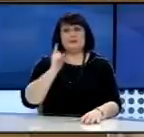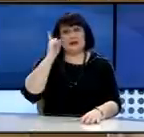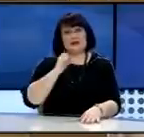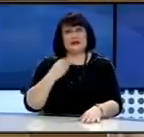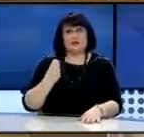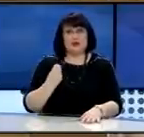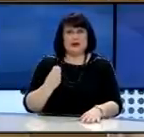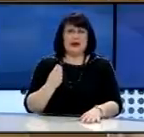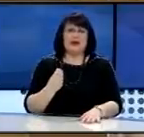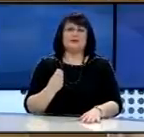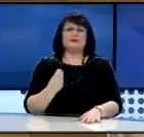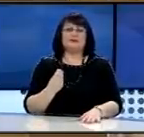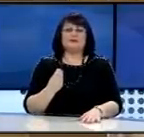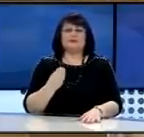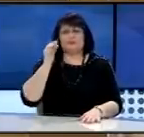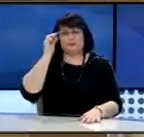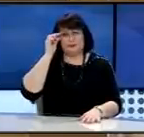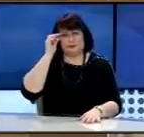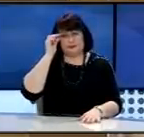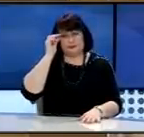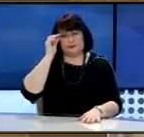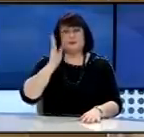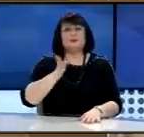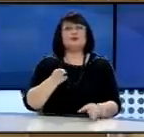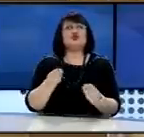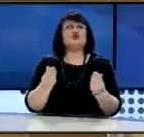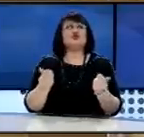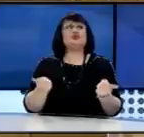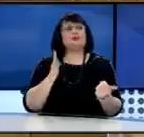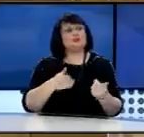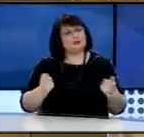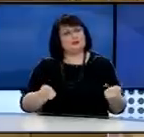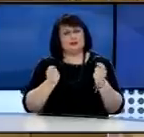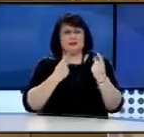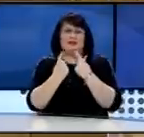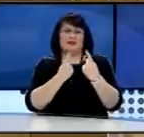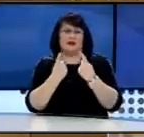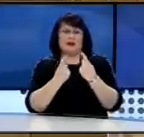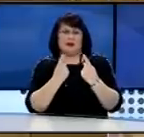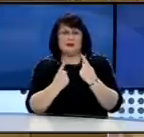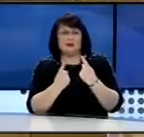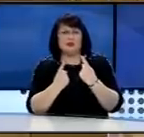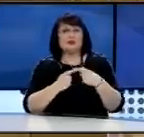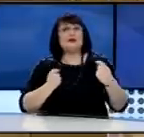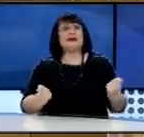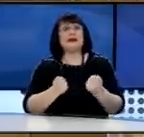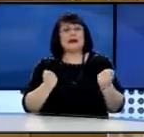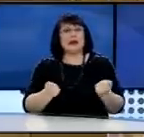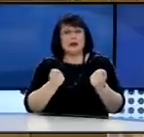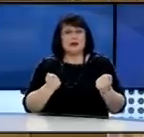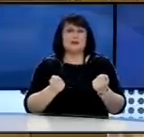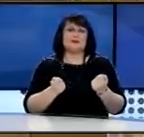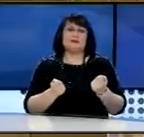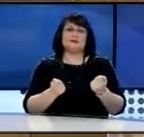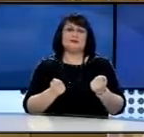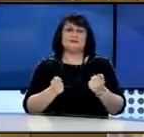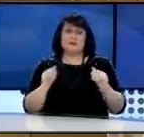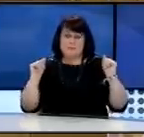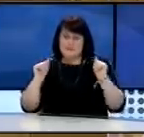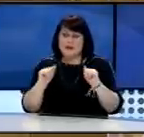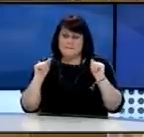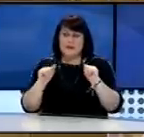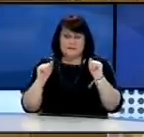καλά, ότι μόνο έτσι μπορεί να συμβεί. Και με την αξιοποίηση των